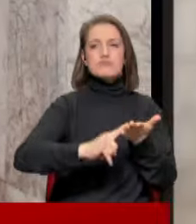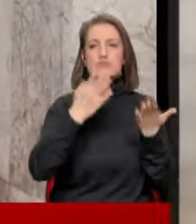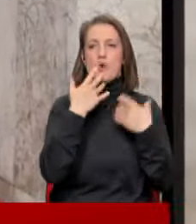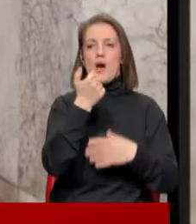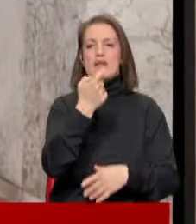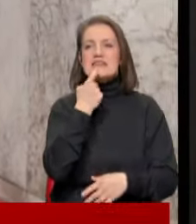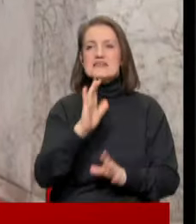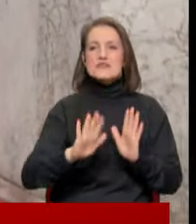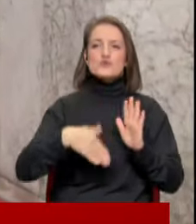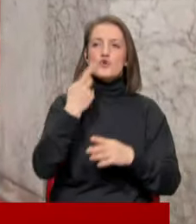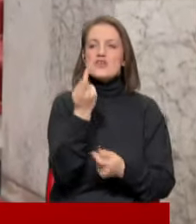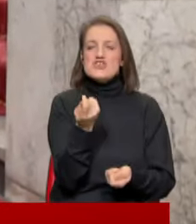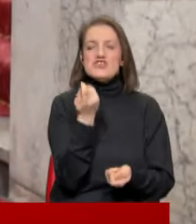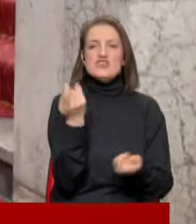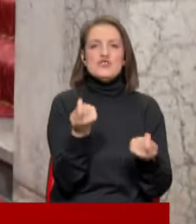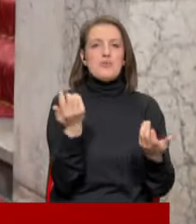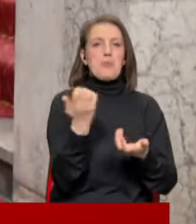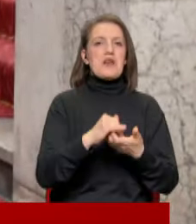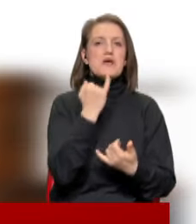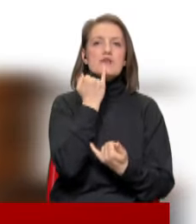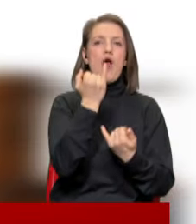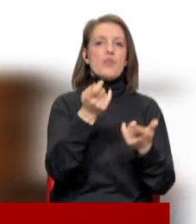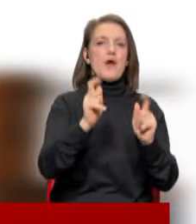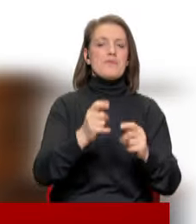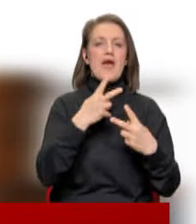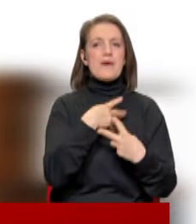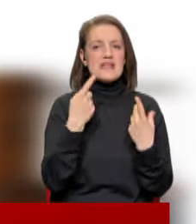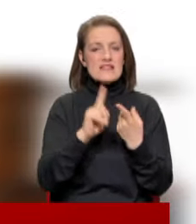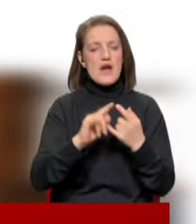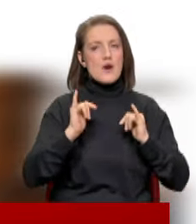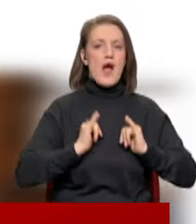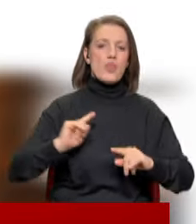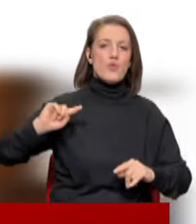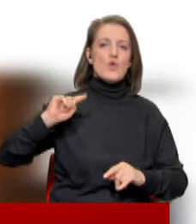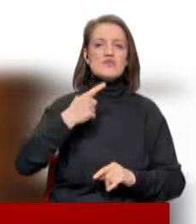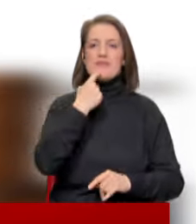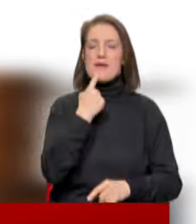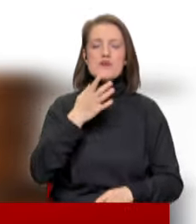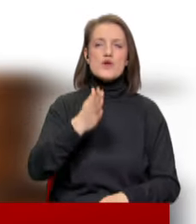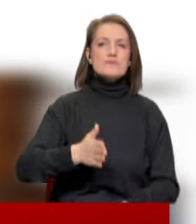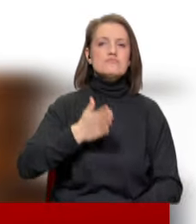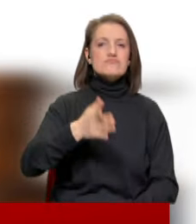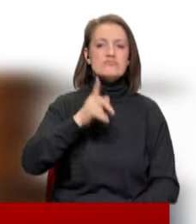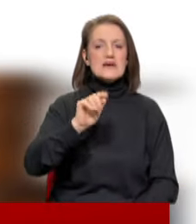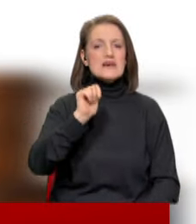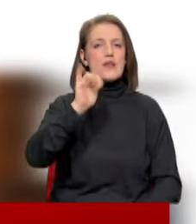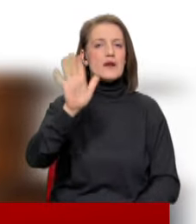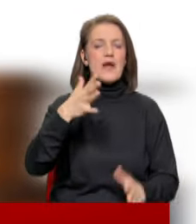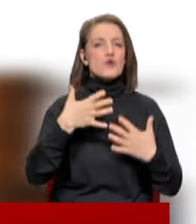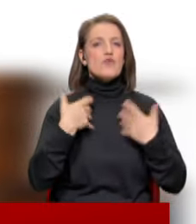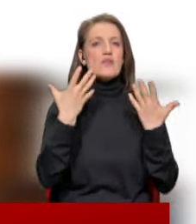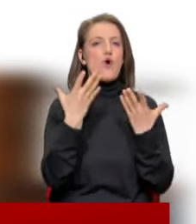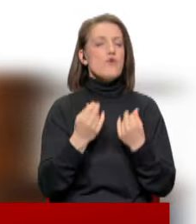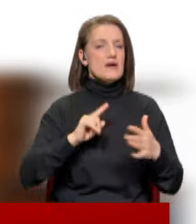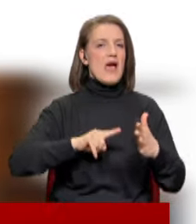sonra iki kurum işbirliği ziyareti gerçekleştirdi emniyetli ve konforlu ulaşımla Demir yollarımızı yarınlara güvenle taşıma